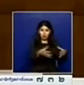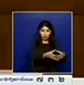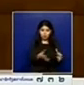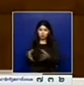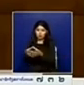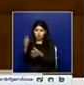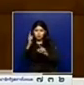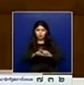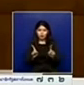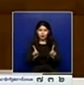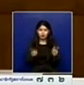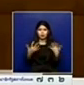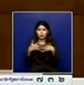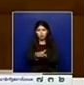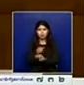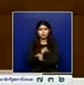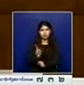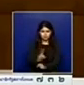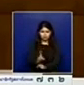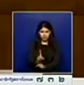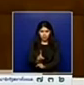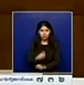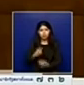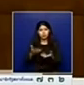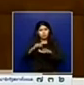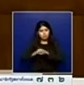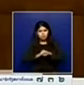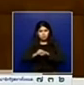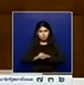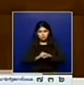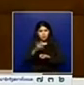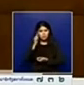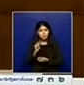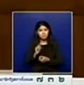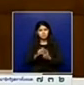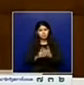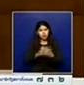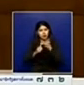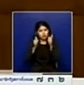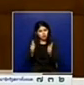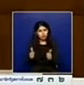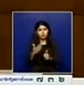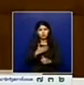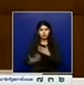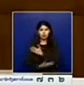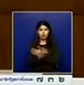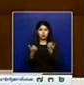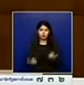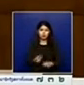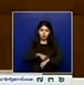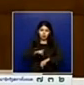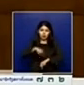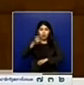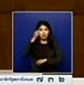คนอื่นๆในสังคมด้วยได้นะครับอย่างสร้างสรรค์วันนี้ผมก็หวังอย่างยิ่งว่าพวกเราจะใช้โอกาสใช้เวลาร่วมกัน2